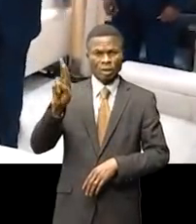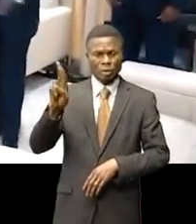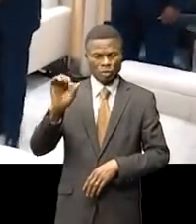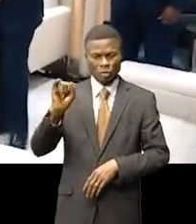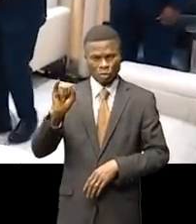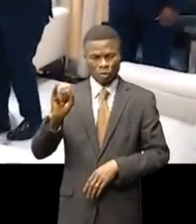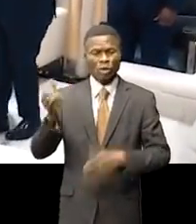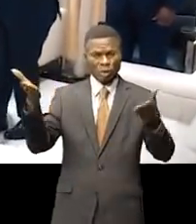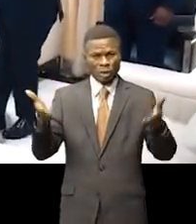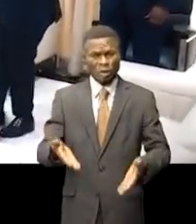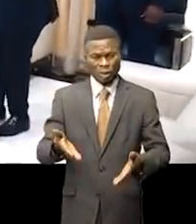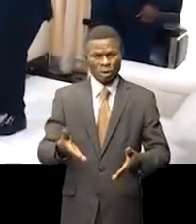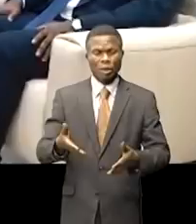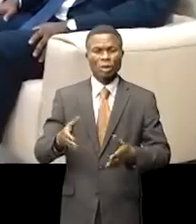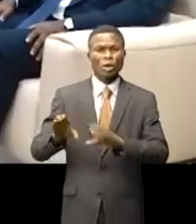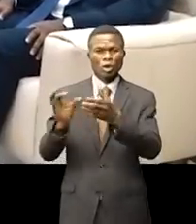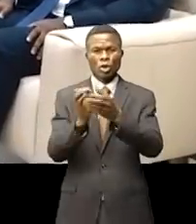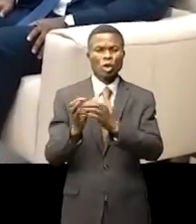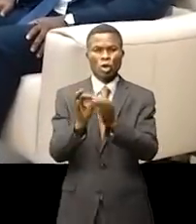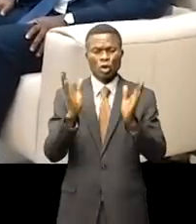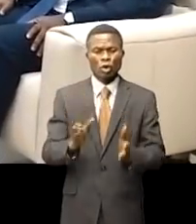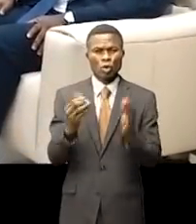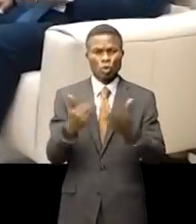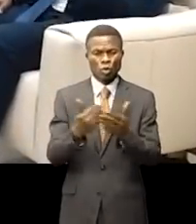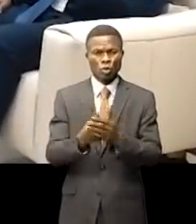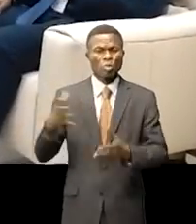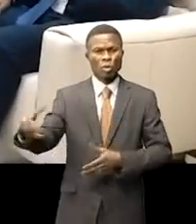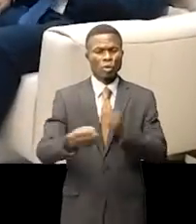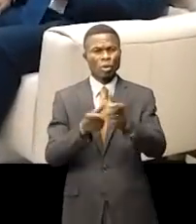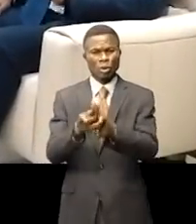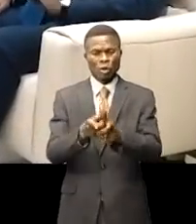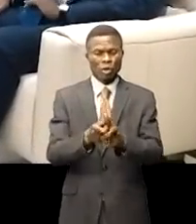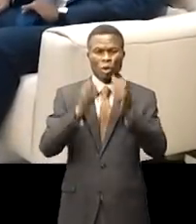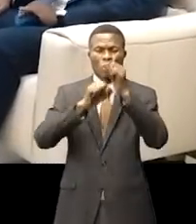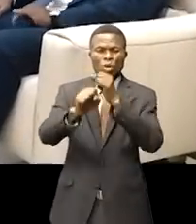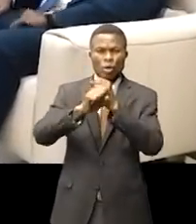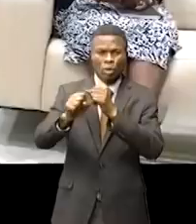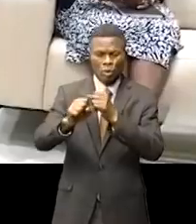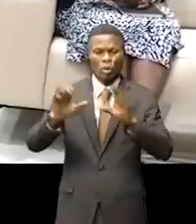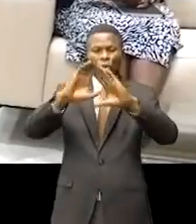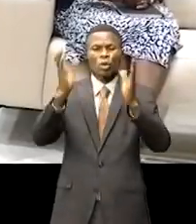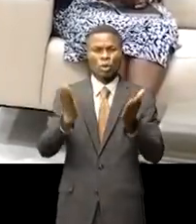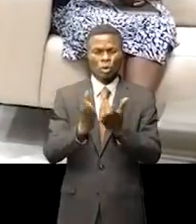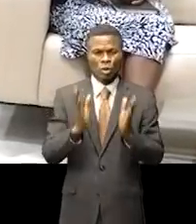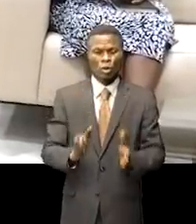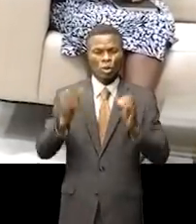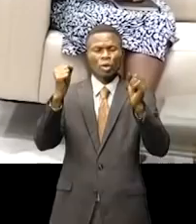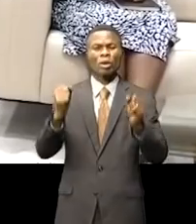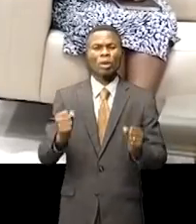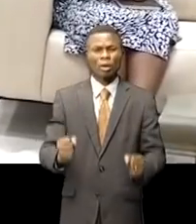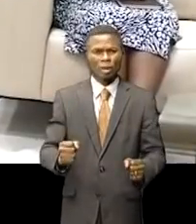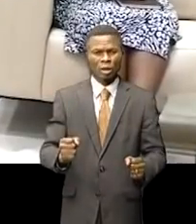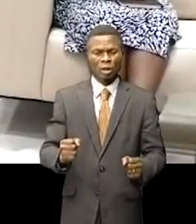d'être et de la présence du nouveau coordonnateur du programme de désarmement démobilisation relèvement communautaire et stabilisation